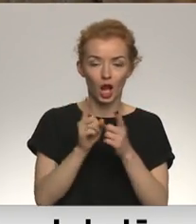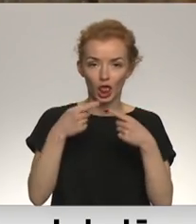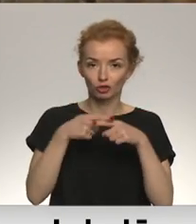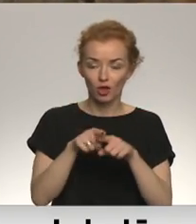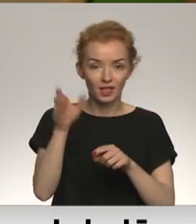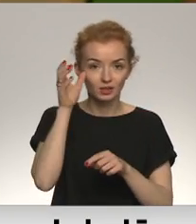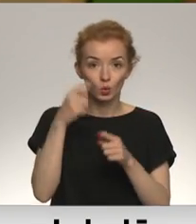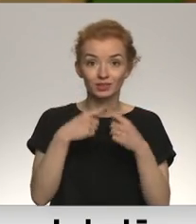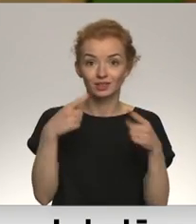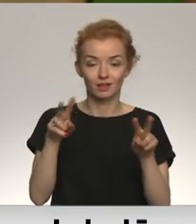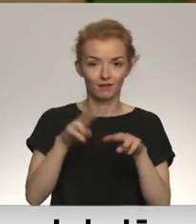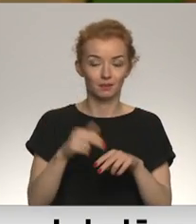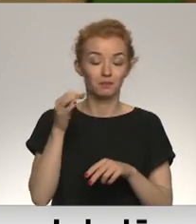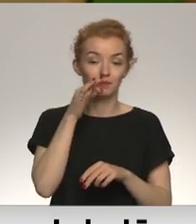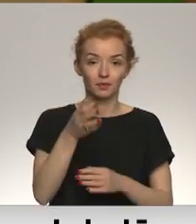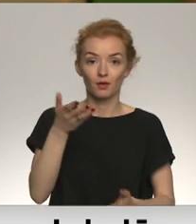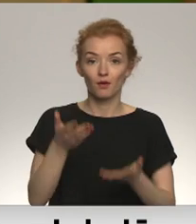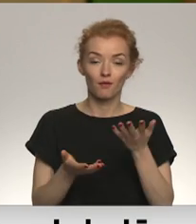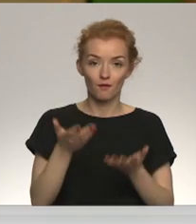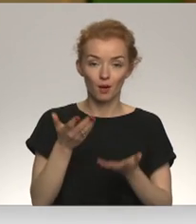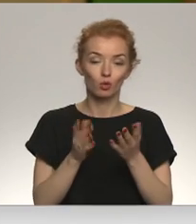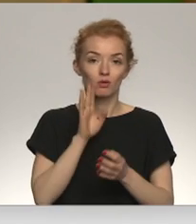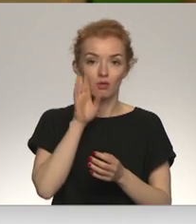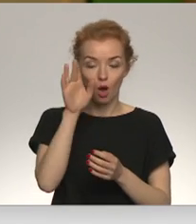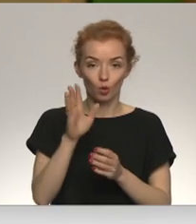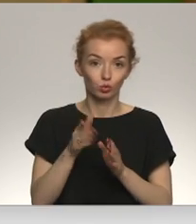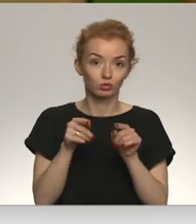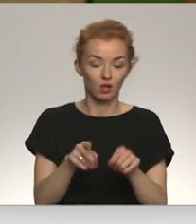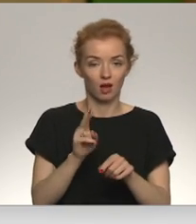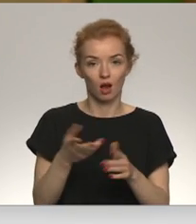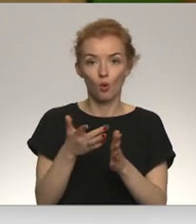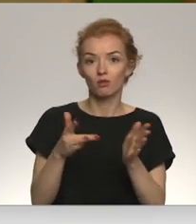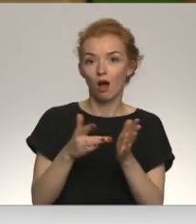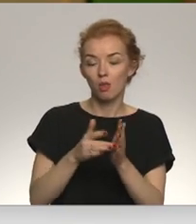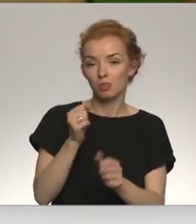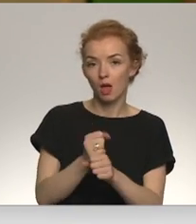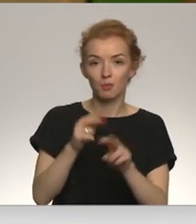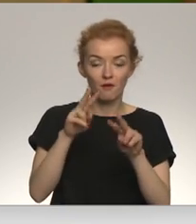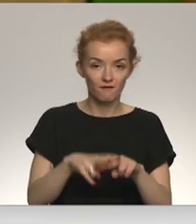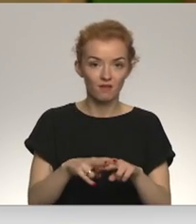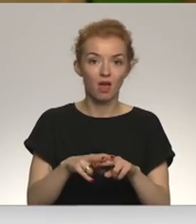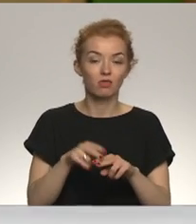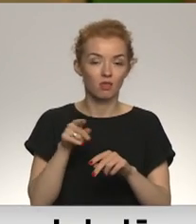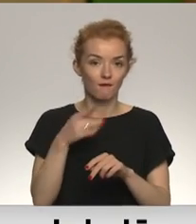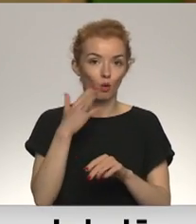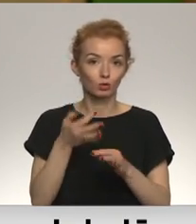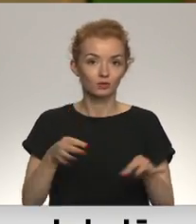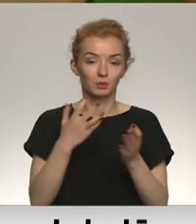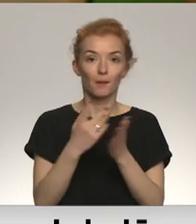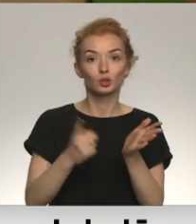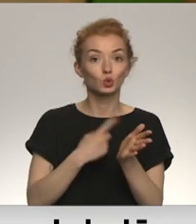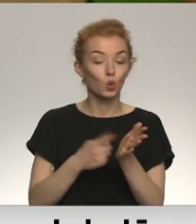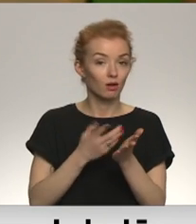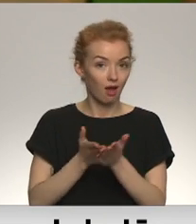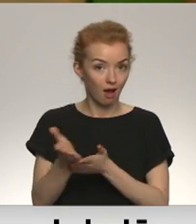inženierzinātnēs un citviet. Varbūt arī kaut nebija nākotnē būs tā, ka kaut kādā darba vietā tie būs svarīga. Kaut vai žurnālistikā